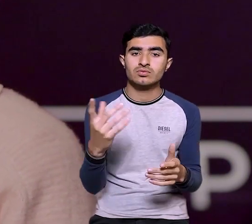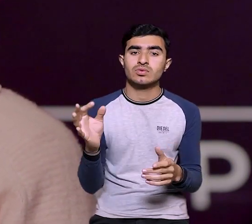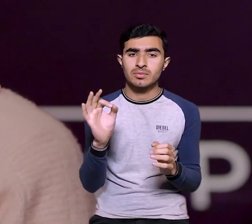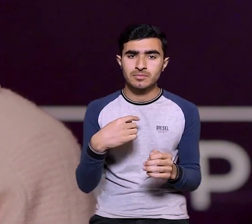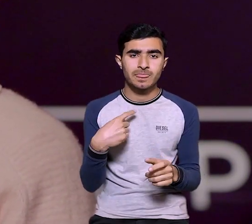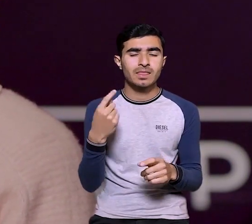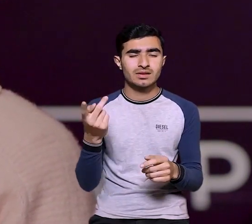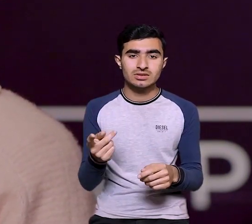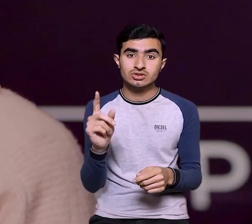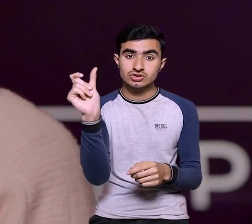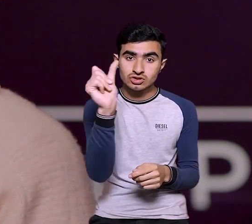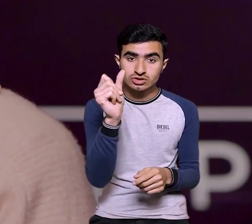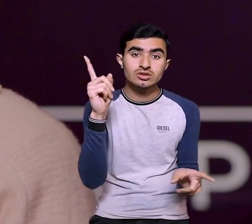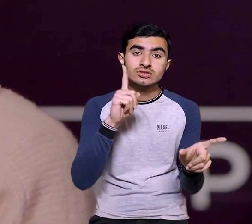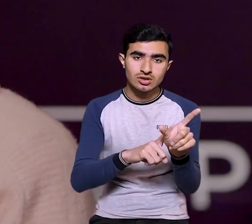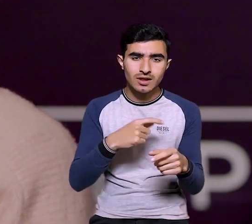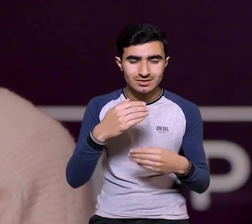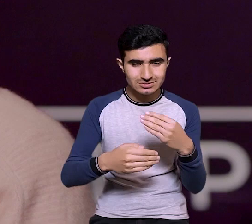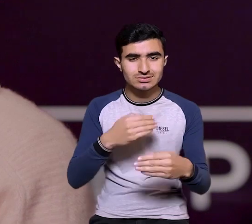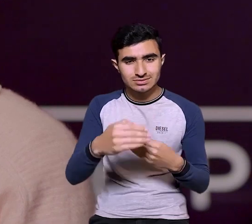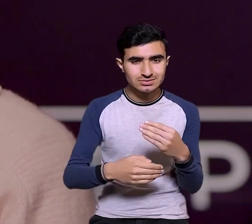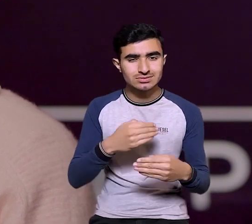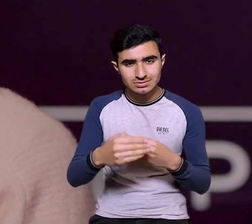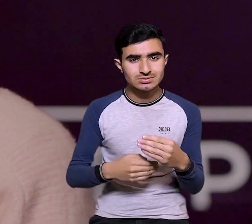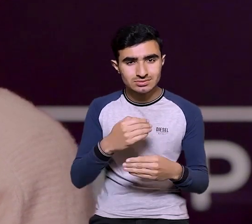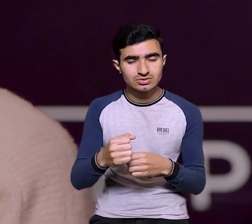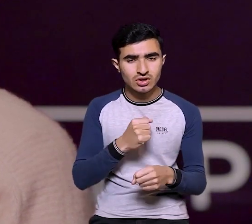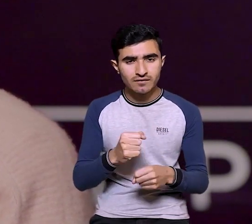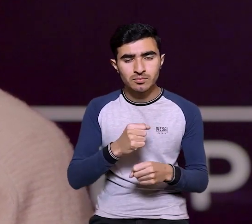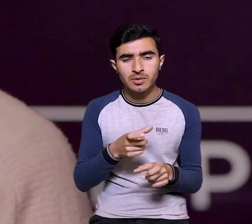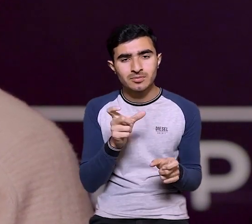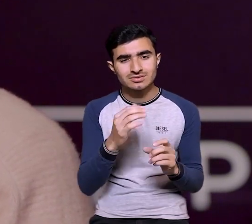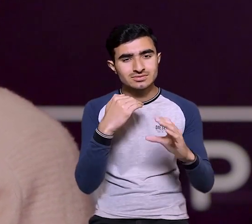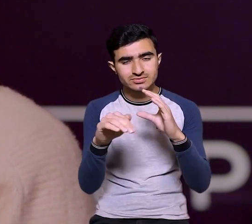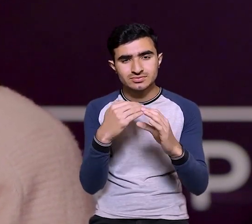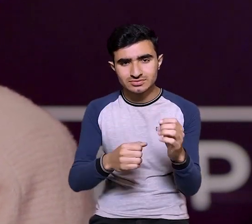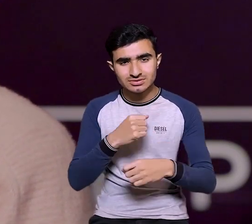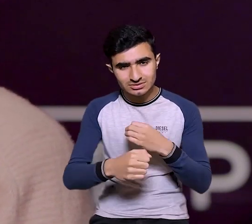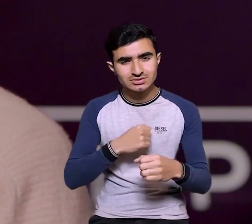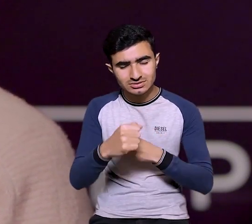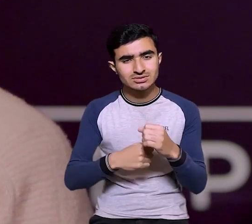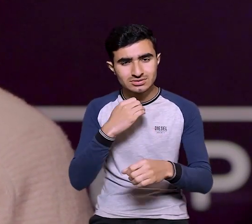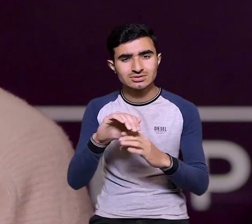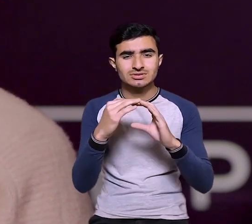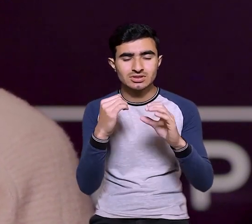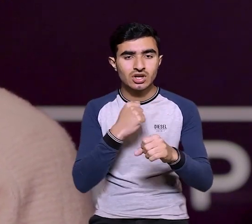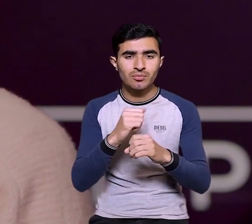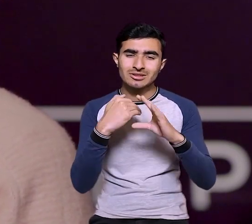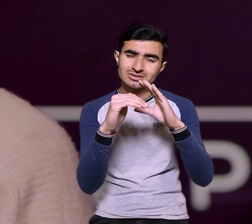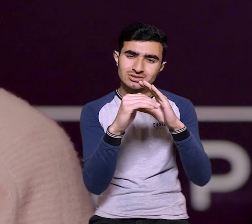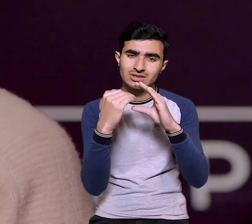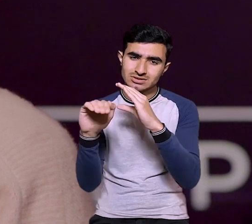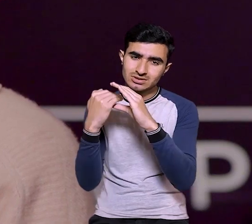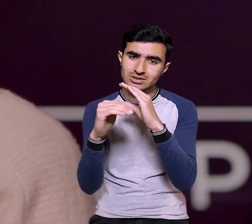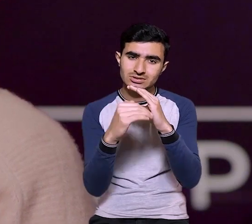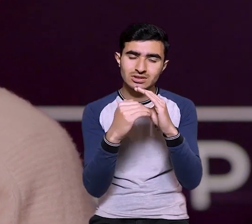National Assembly, because this had to go into the National Assembly to be approved. And I'm very grateful to President Musharraf because he was a good